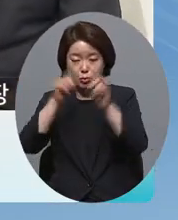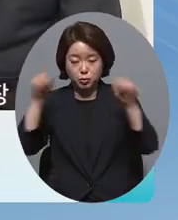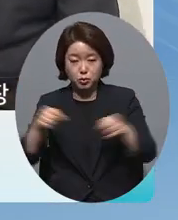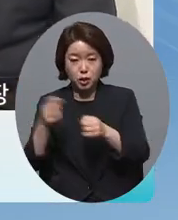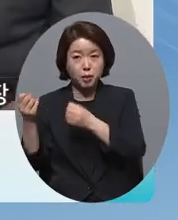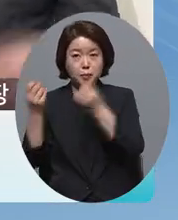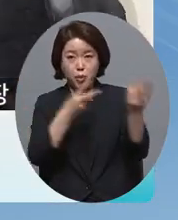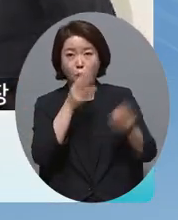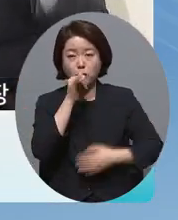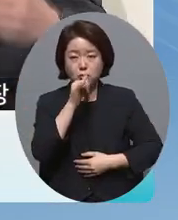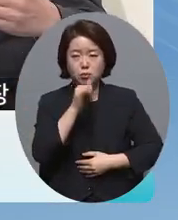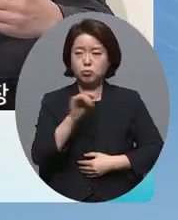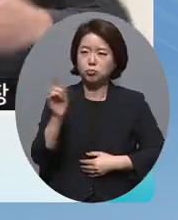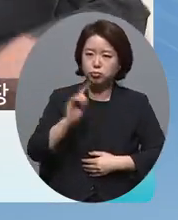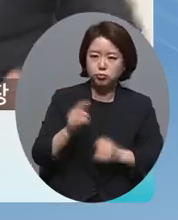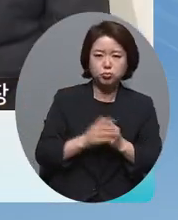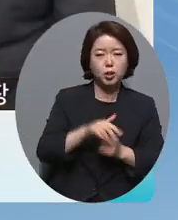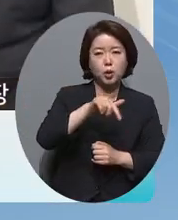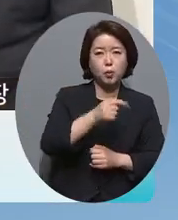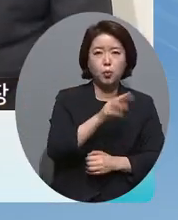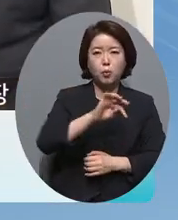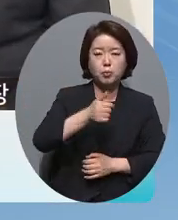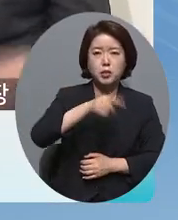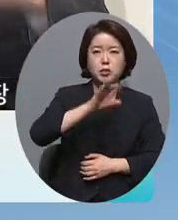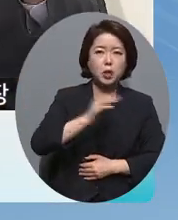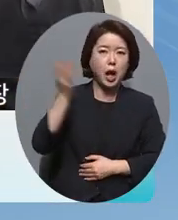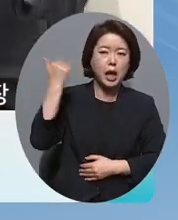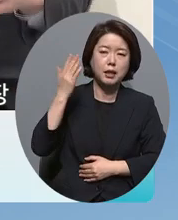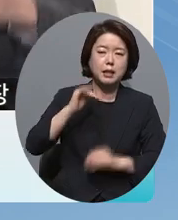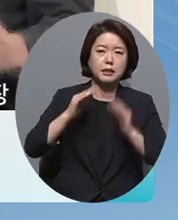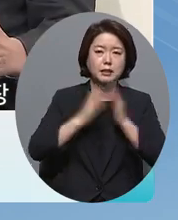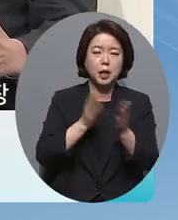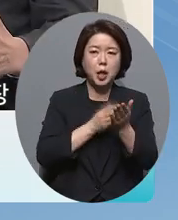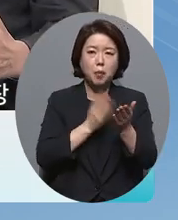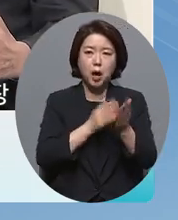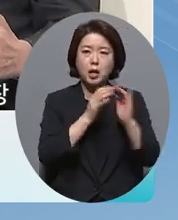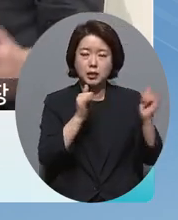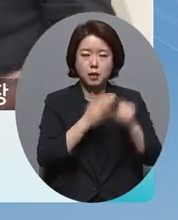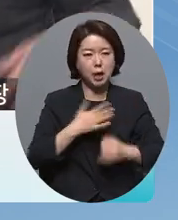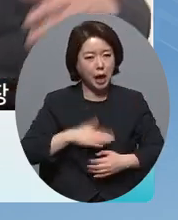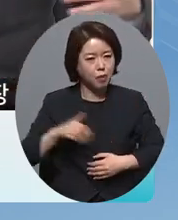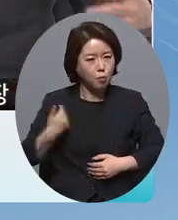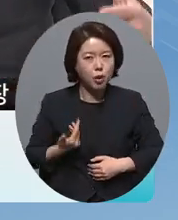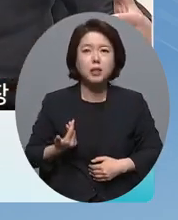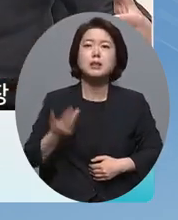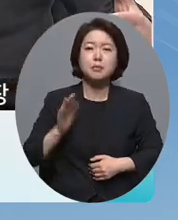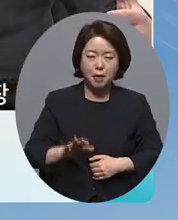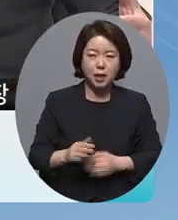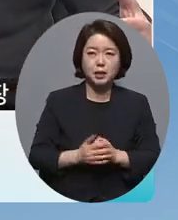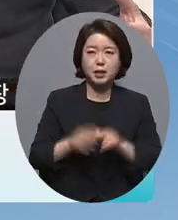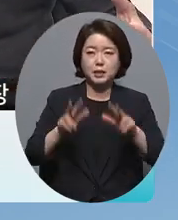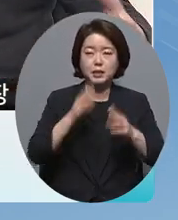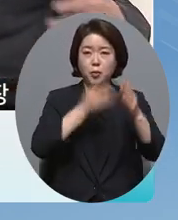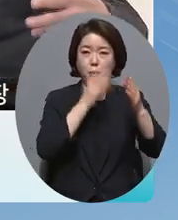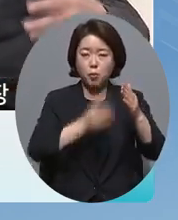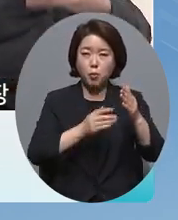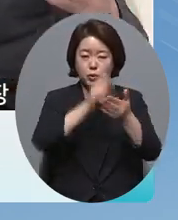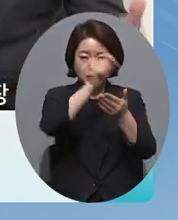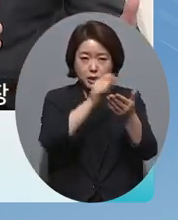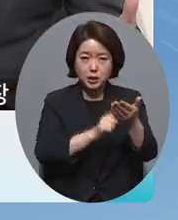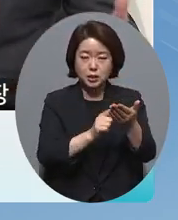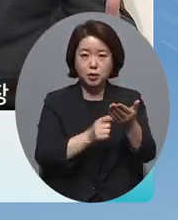되는 거죠 어찌 됐든간에 고민정 당시 청와대 부대변인은 알았는지 몰랐는지 모르지만 지금 공식 기록을